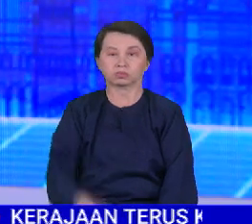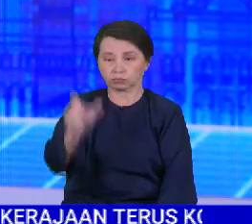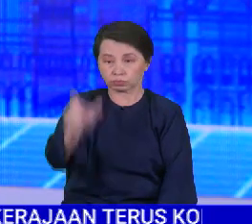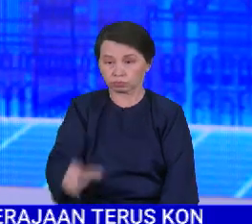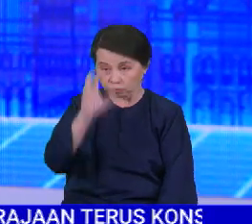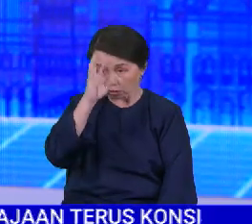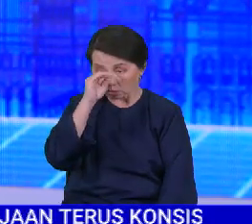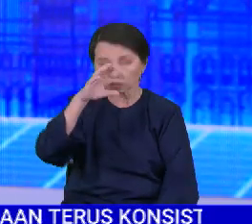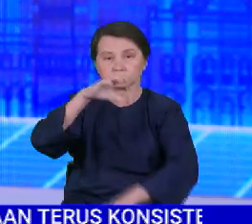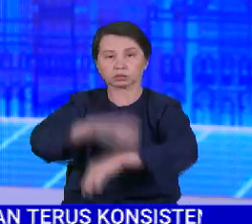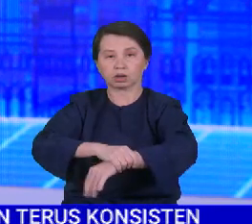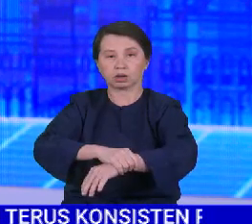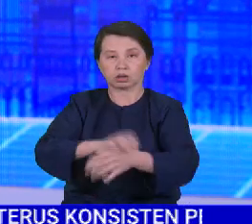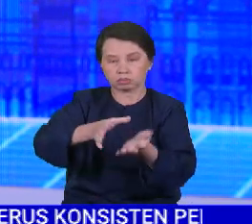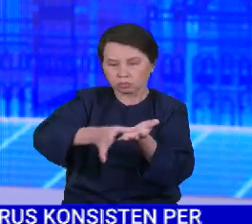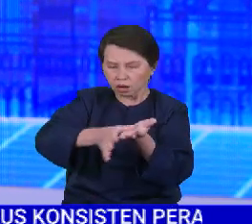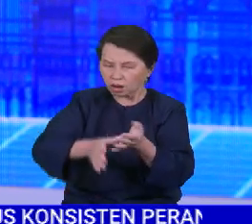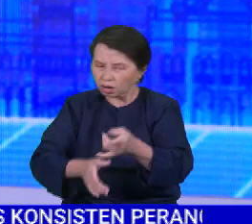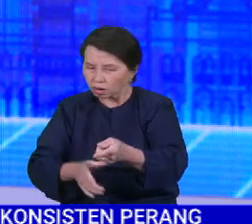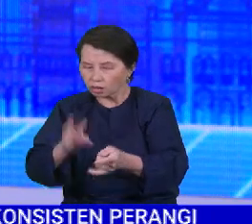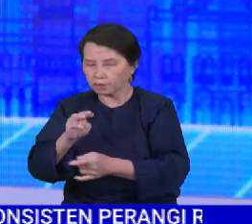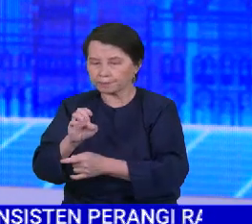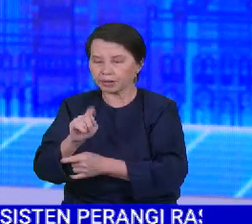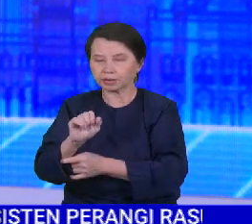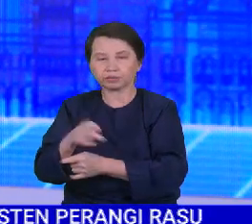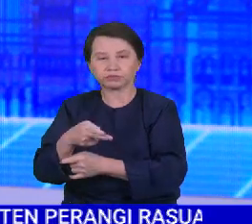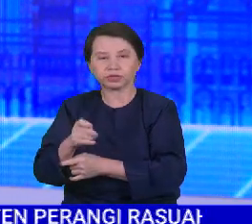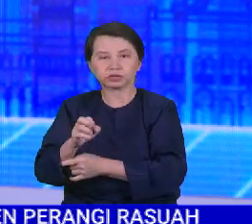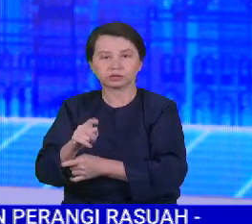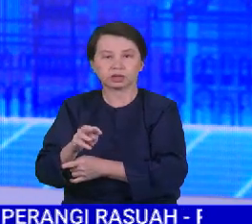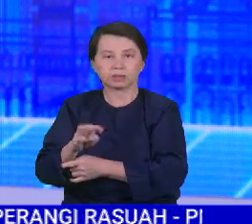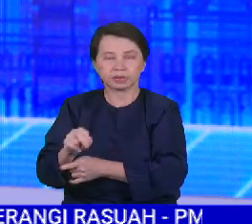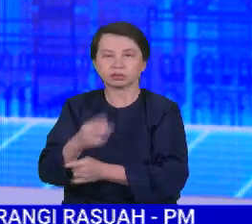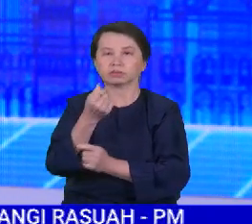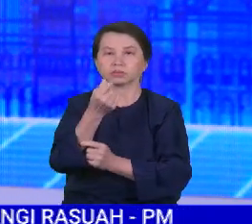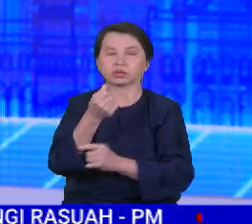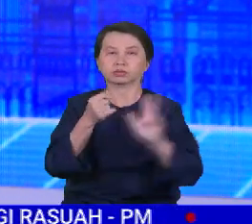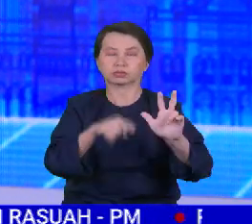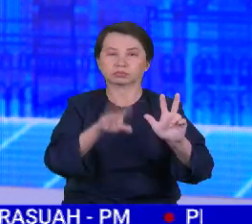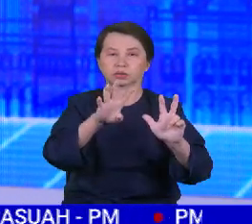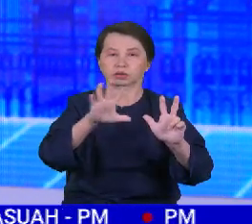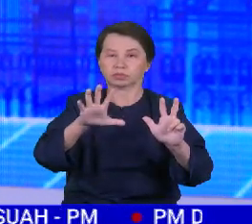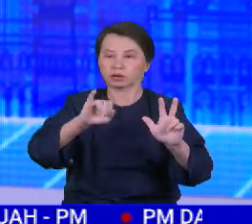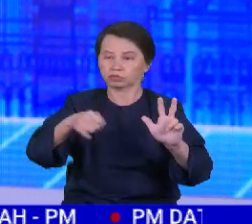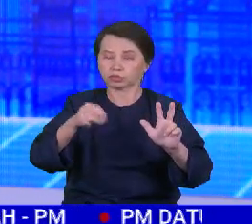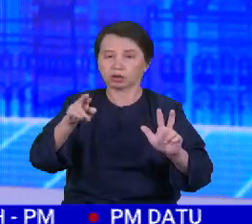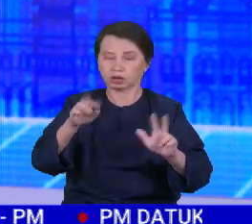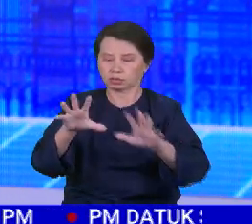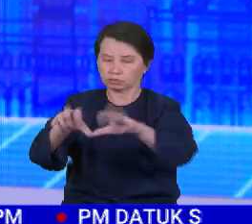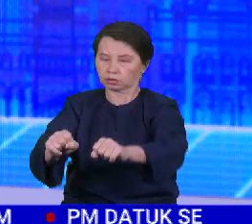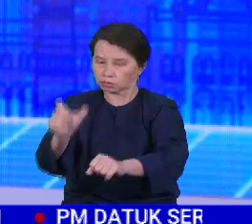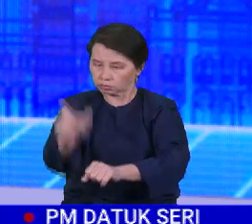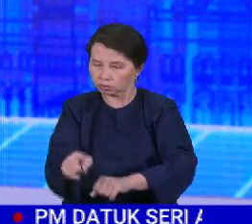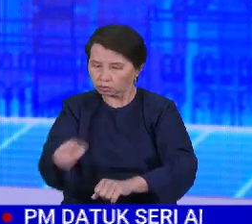Seorang lelaki ditahan bersama dada jenis metamfetamin bernilai kira-kira 3.45 juta ringgit. Penahanan